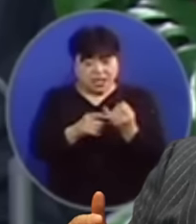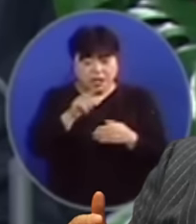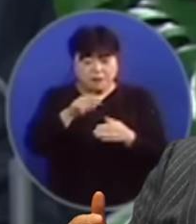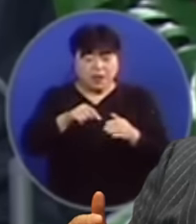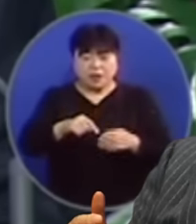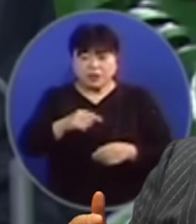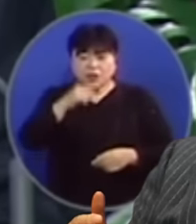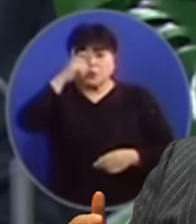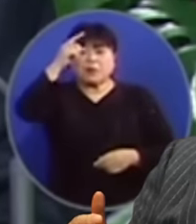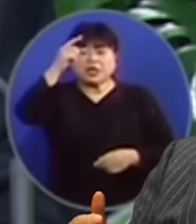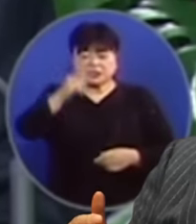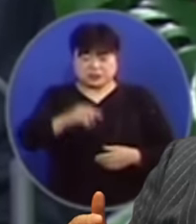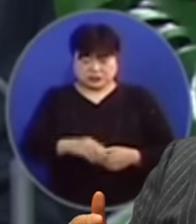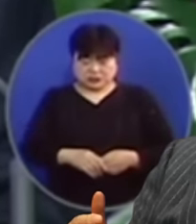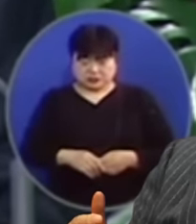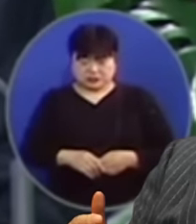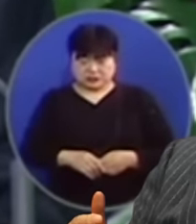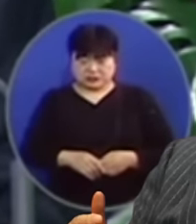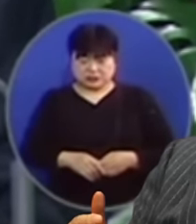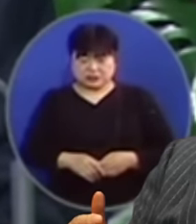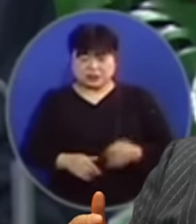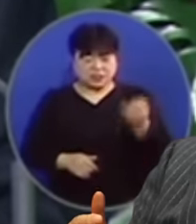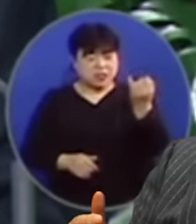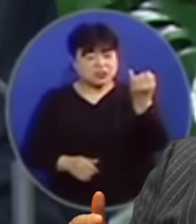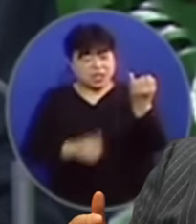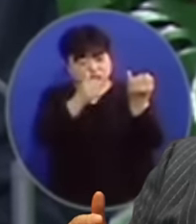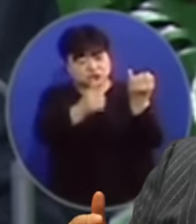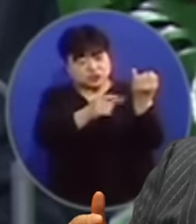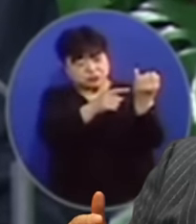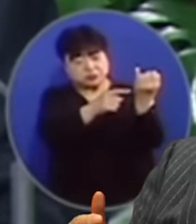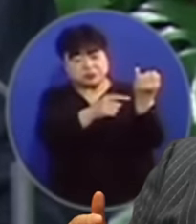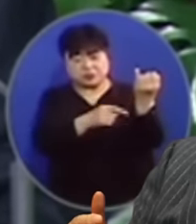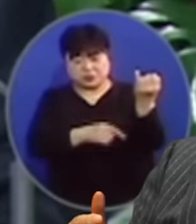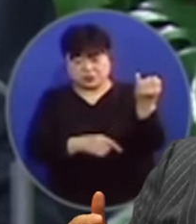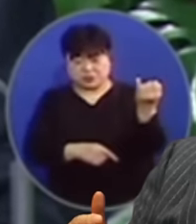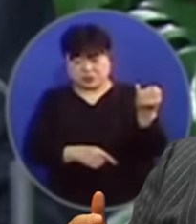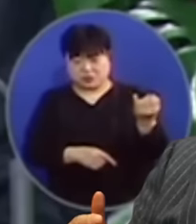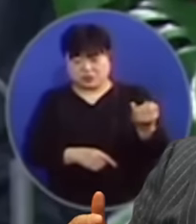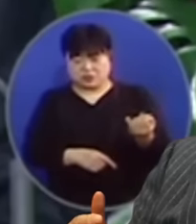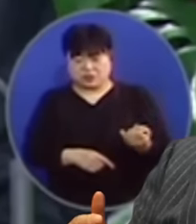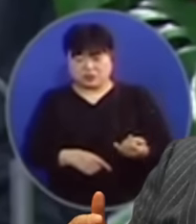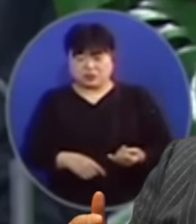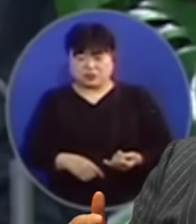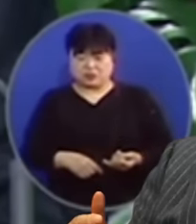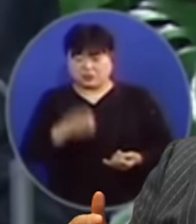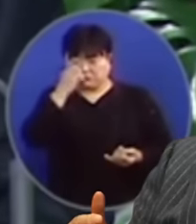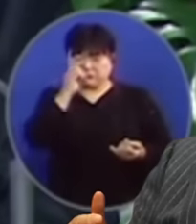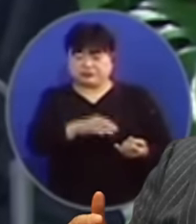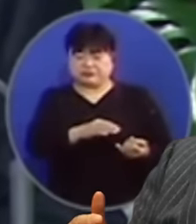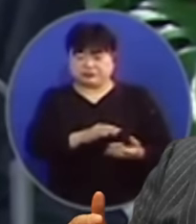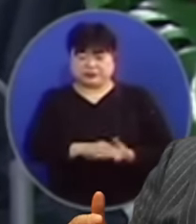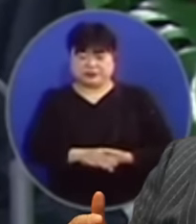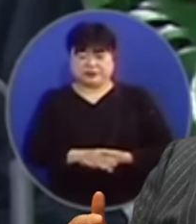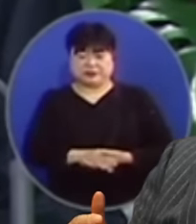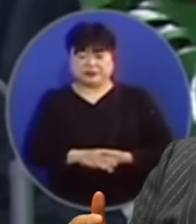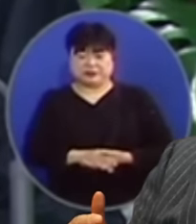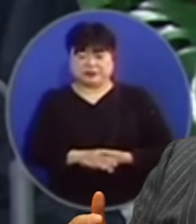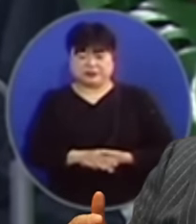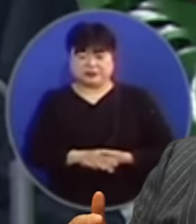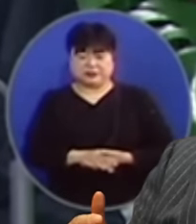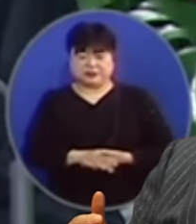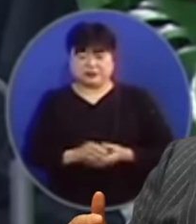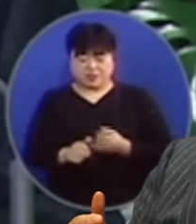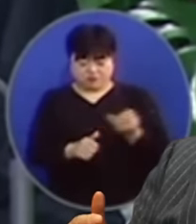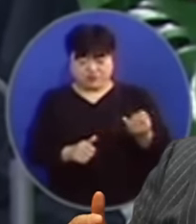자기 주인이 별 볼일 없이 보이니까 금방지게 행동했단 말입니다. 사례가 아주